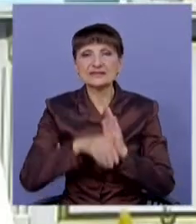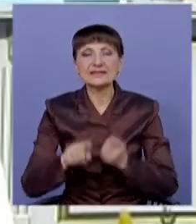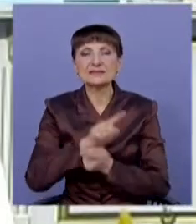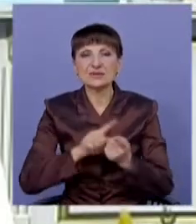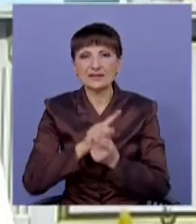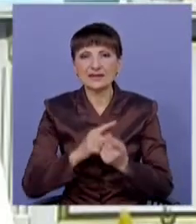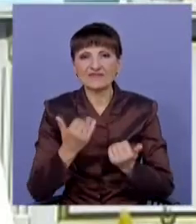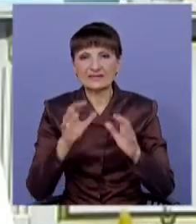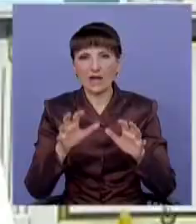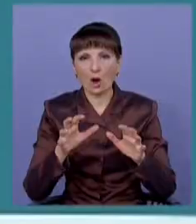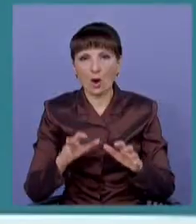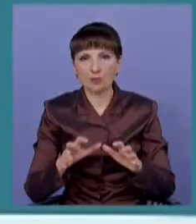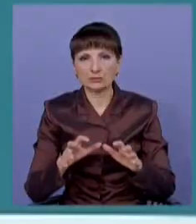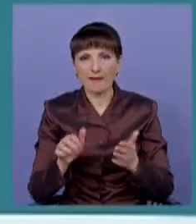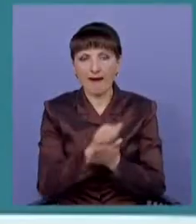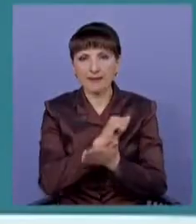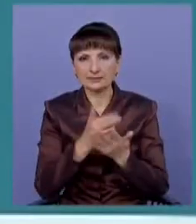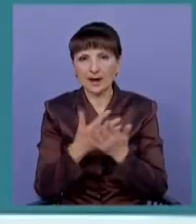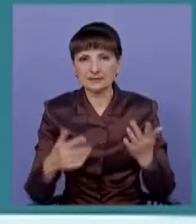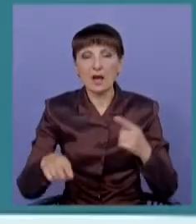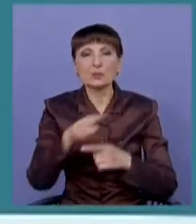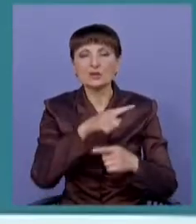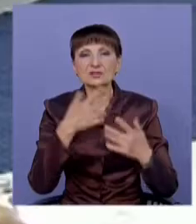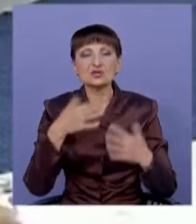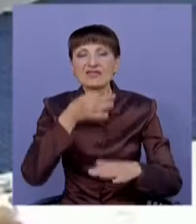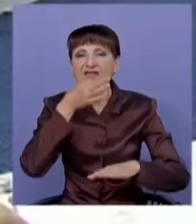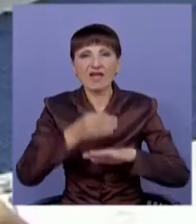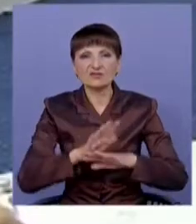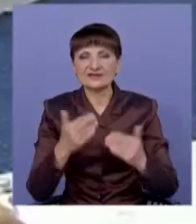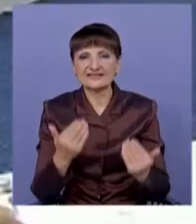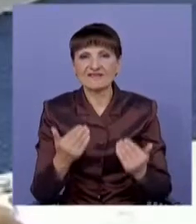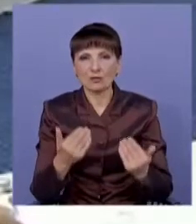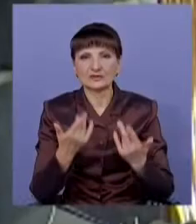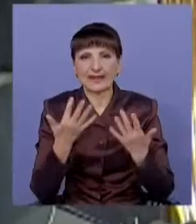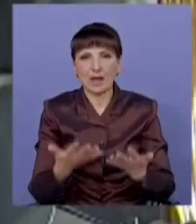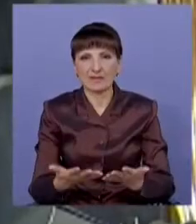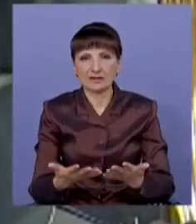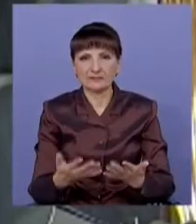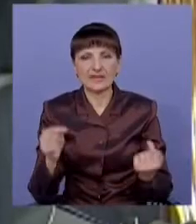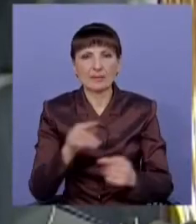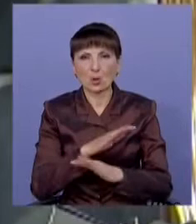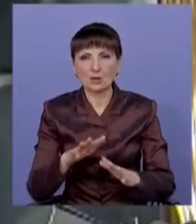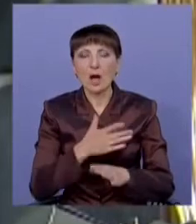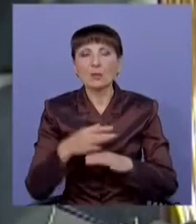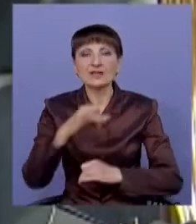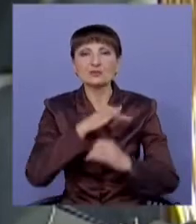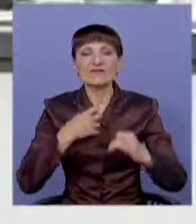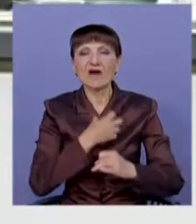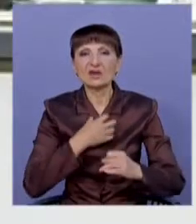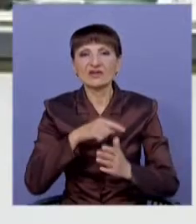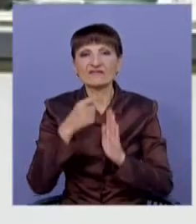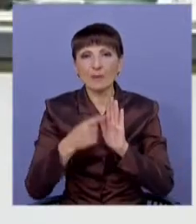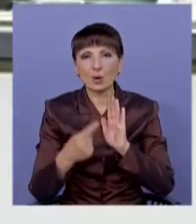изменения в действующие законодательные акты. Многие из них не отвечают сегодняшним требованиям. После обсуждения наиболее актуальных вопросов